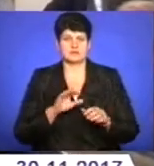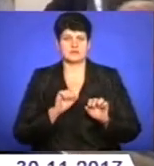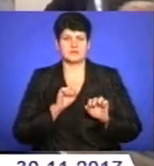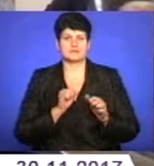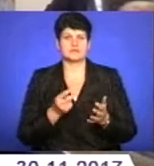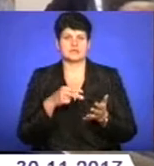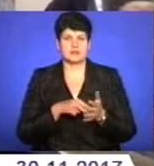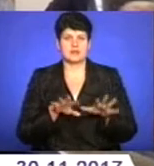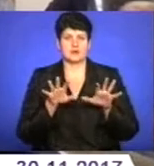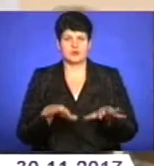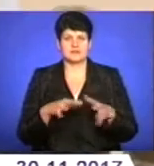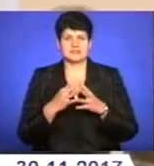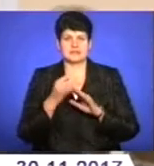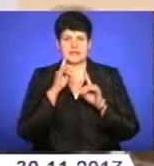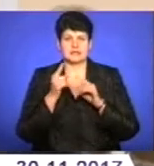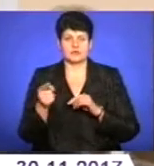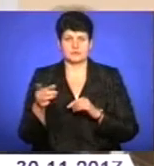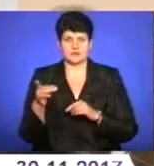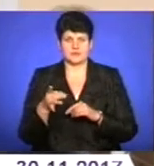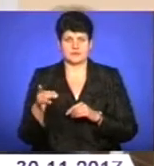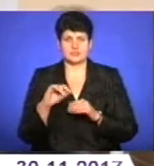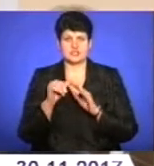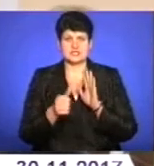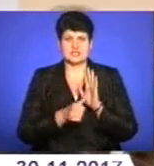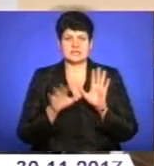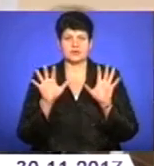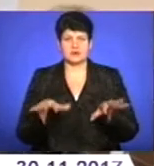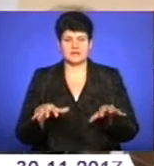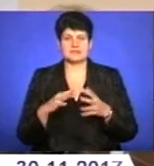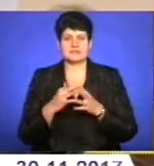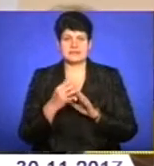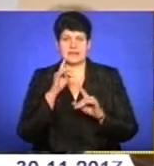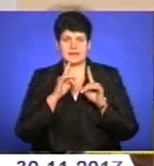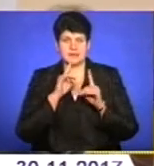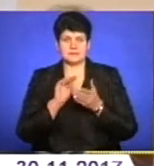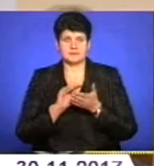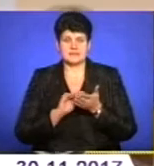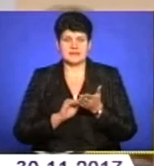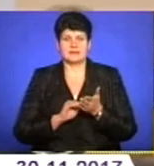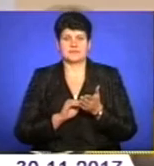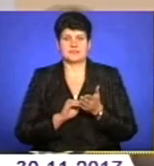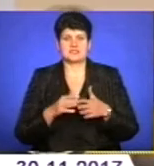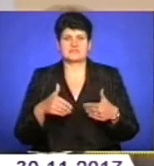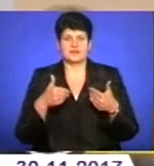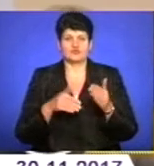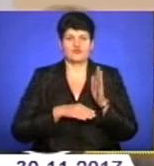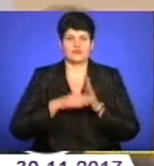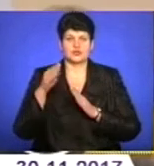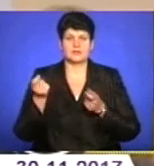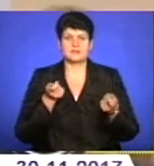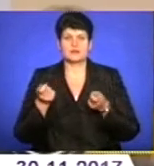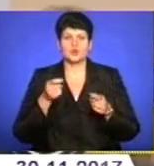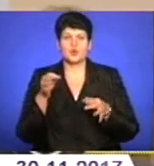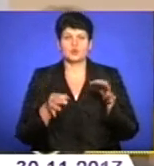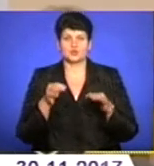рад Тернопільського району. 16 голів сільських рад підписали звернення до Вищого адміністративного суду,